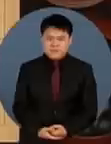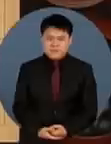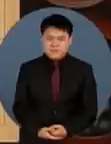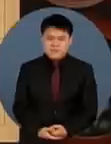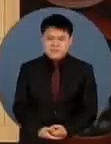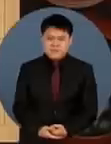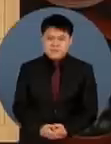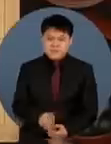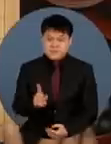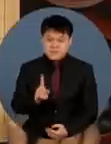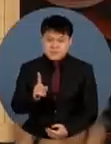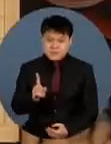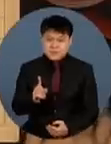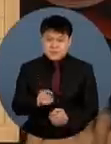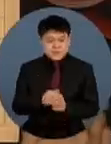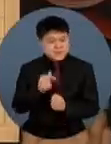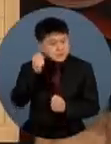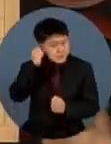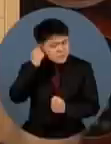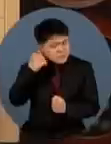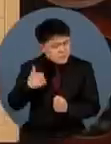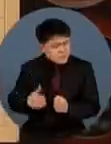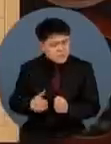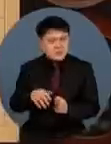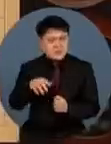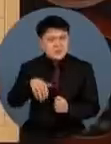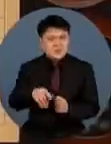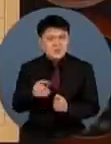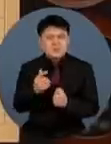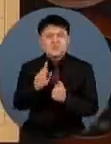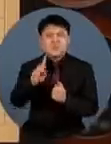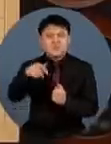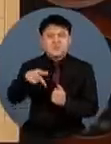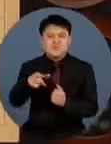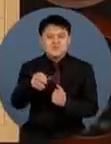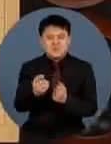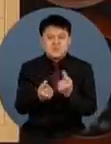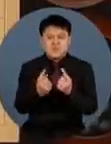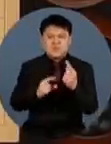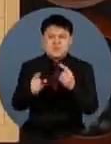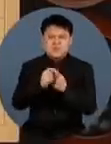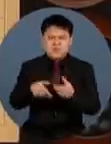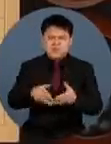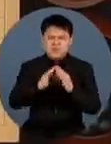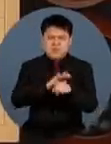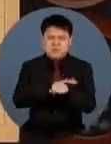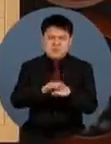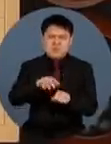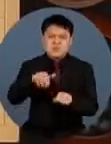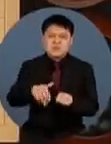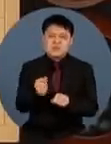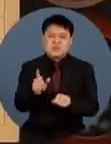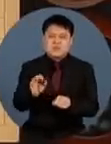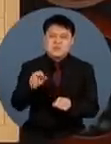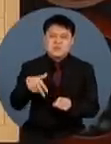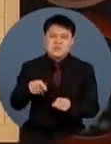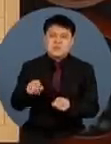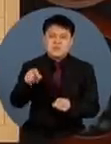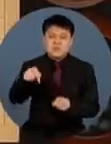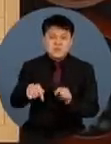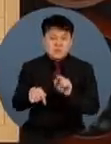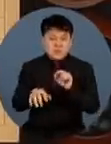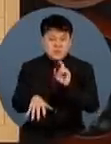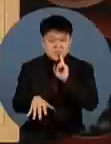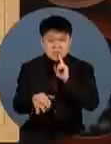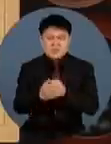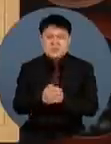네, 북경에 있는 아이간 중국 기온보다 훨씬 더 잘 저는 게 항주 기온입니다. 그 정도로 네, 중국은